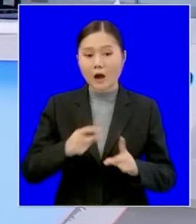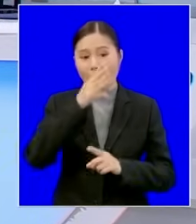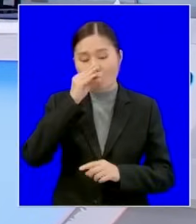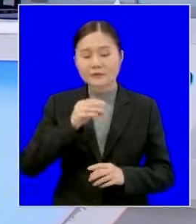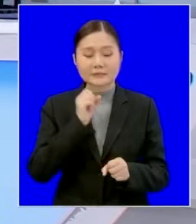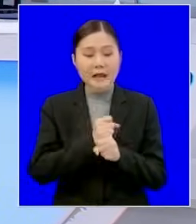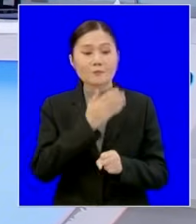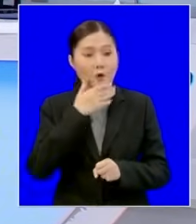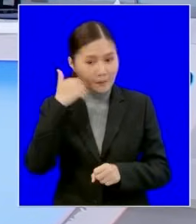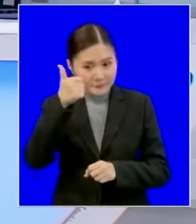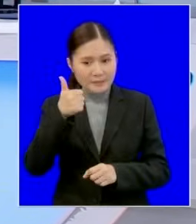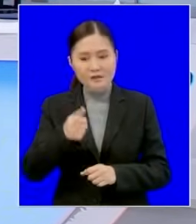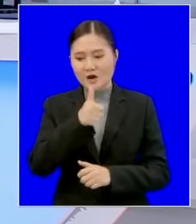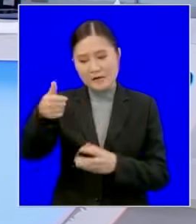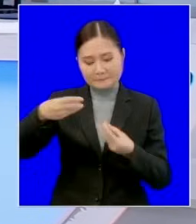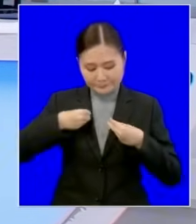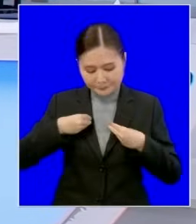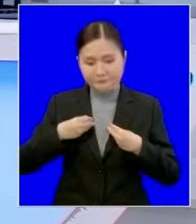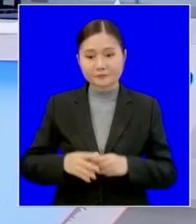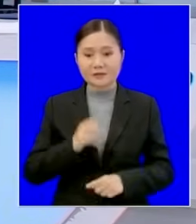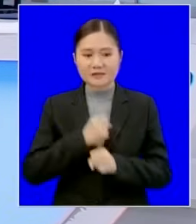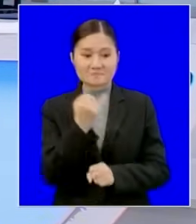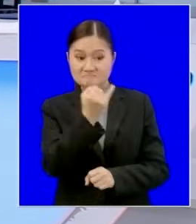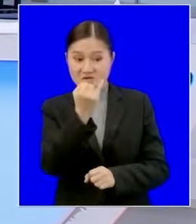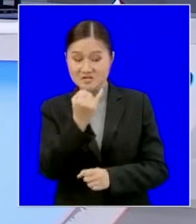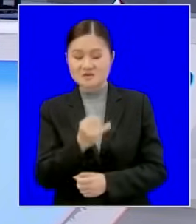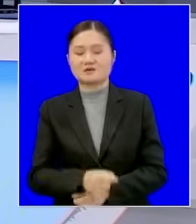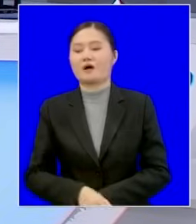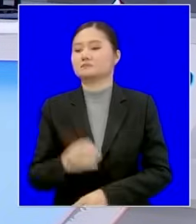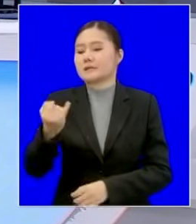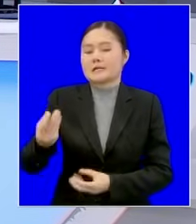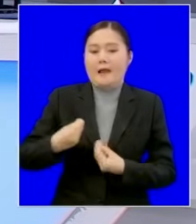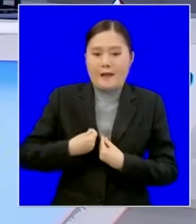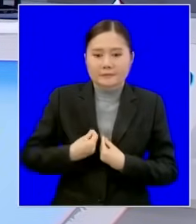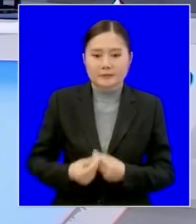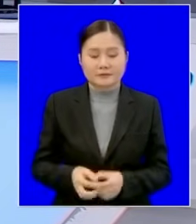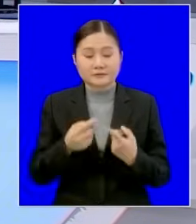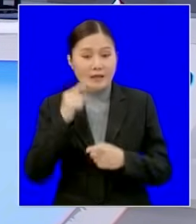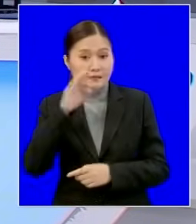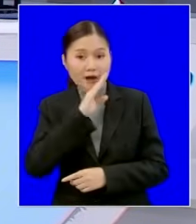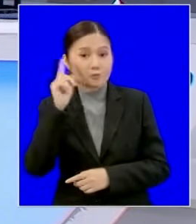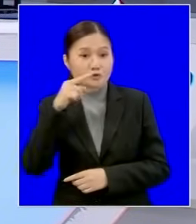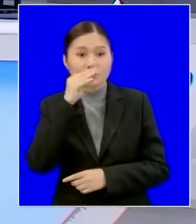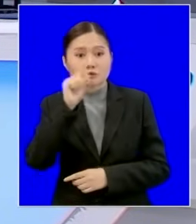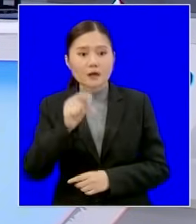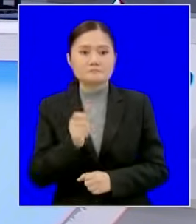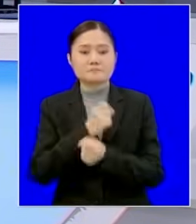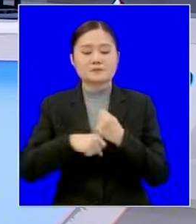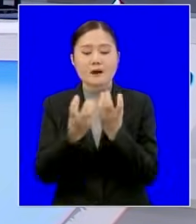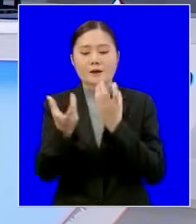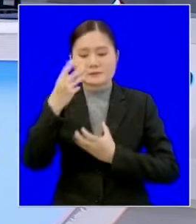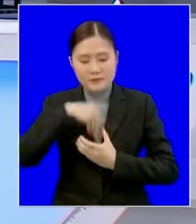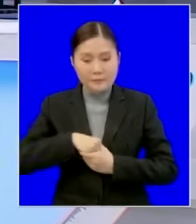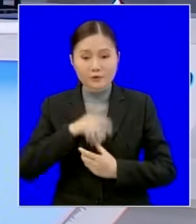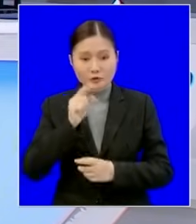ทำดีย่อมได้ดีถูกต้องไหมครับ ถูกต้องครับ ทำชั่วย่อมได้ชั่วนะฮะแต่ถ้าเกิดว่าสาวคนนึงเธอบอกเธอไปปฏิบัติธรรมก็ต้